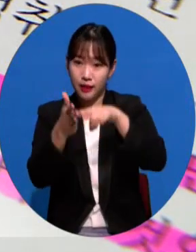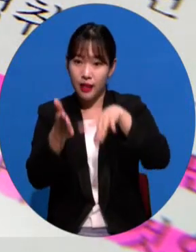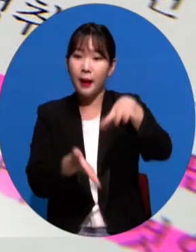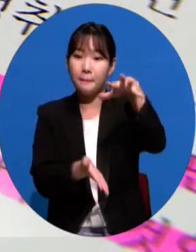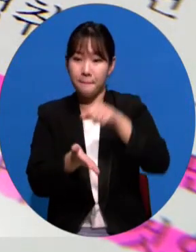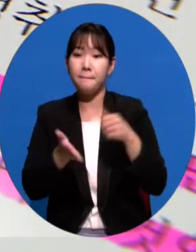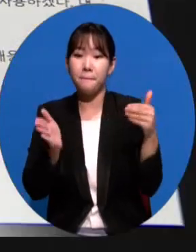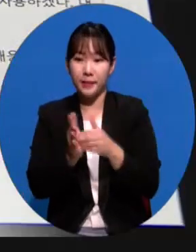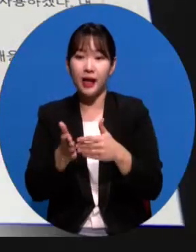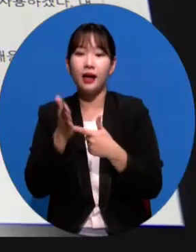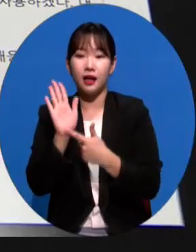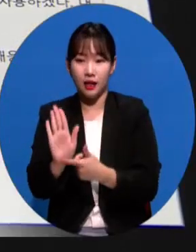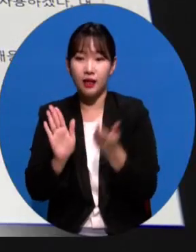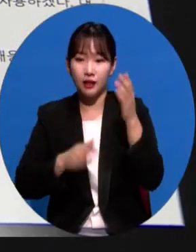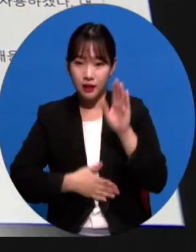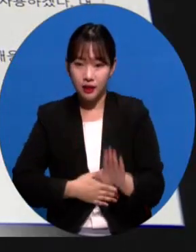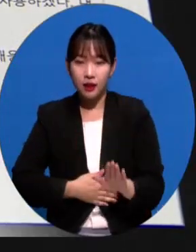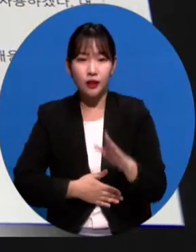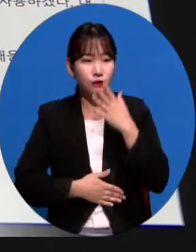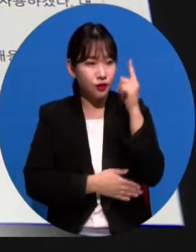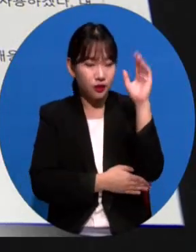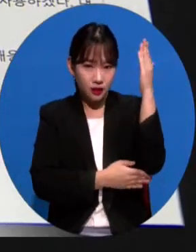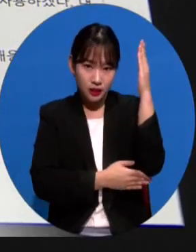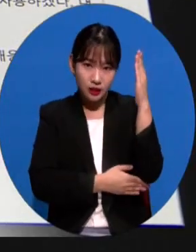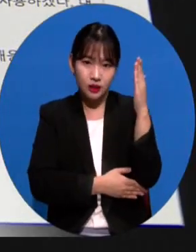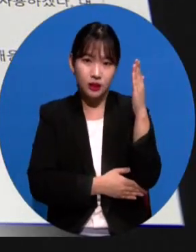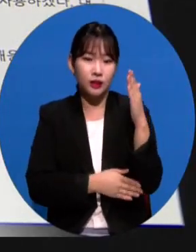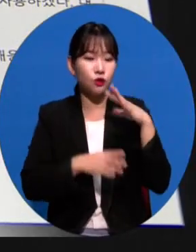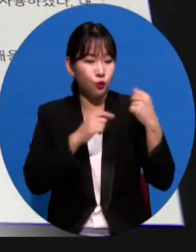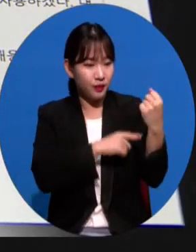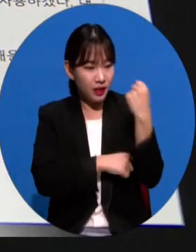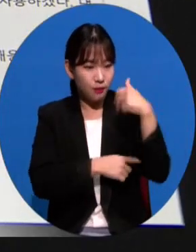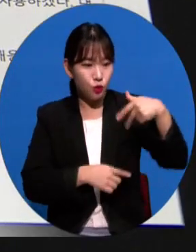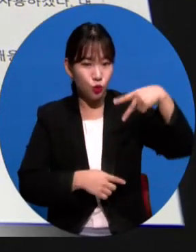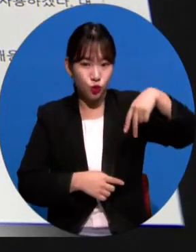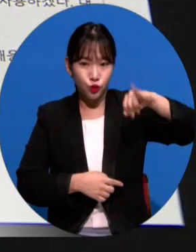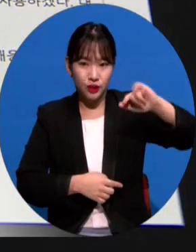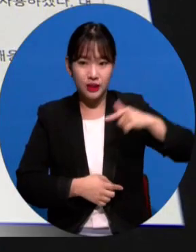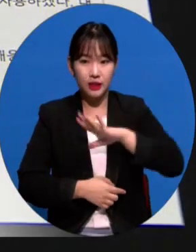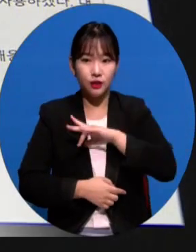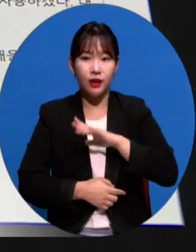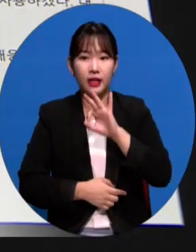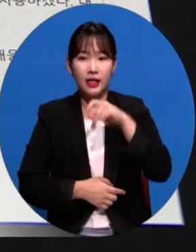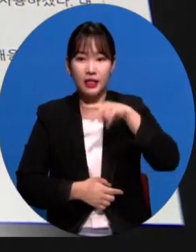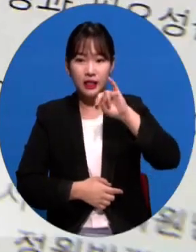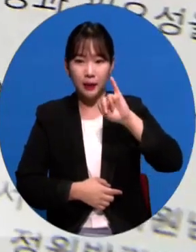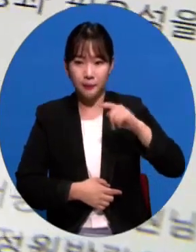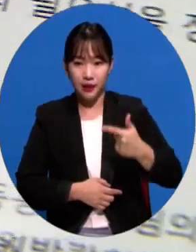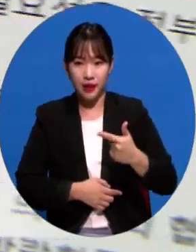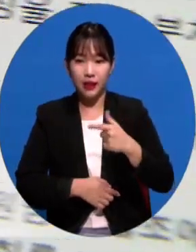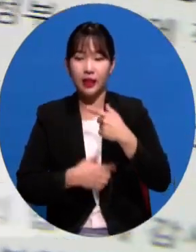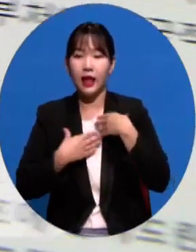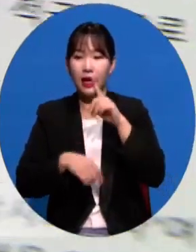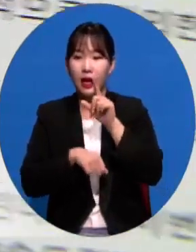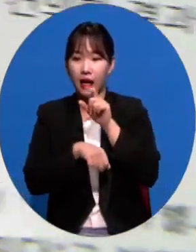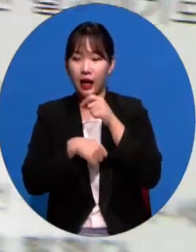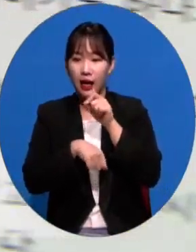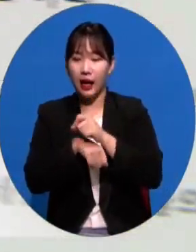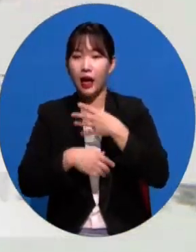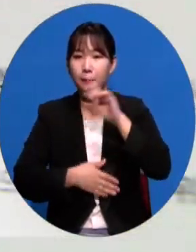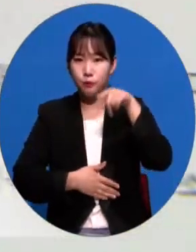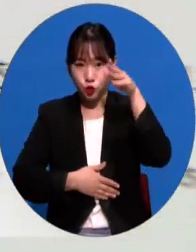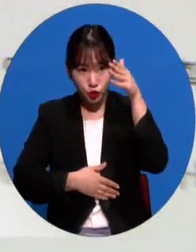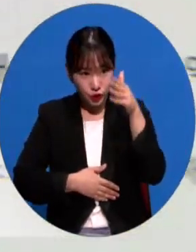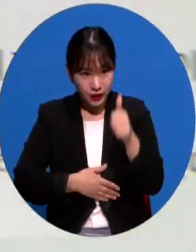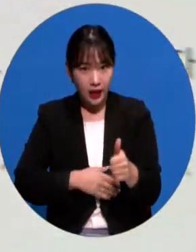교부세를 확보했다고 자평했지만 순천시는 국민의 힘 조수진 의원과 이상민 행정안전부 장관과의